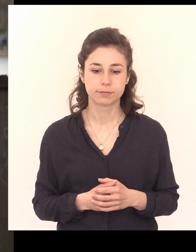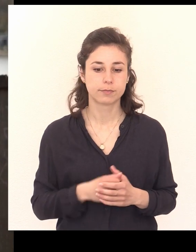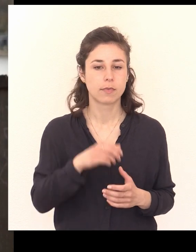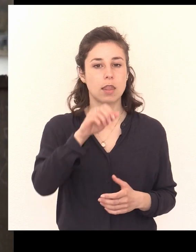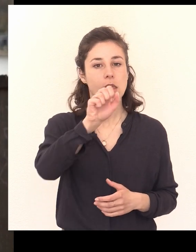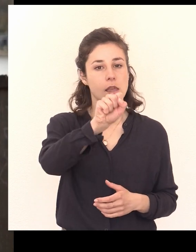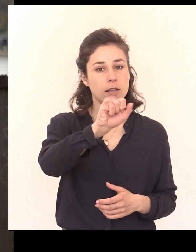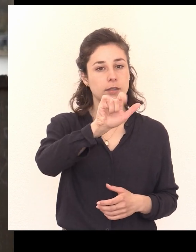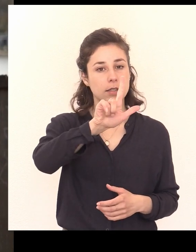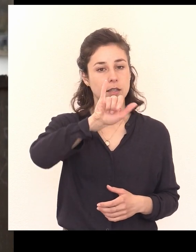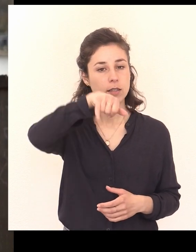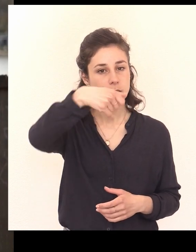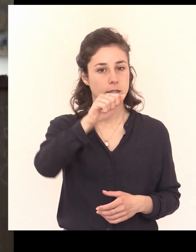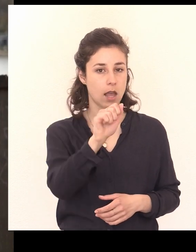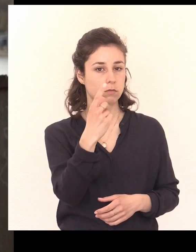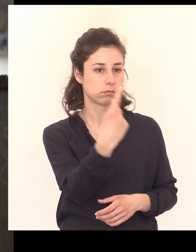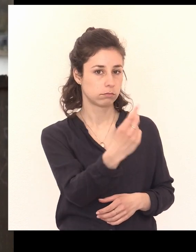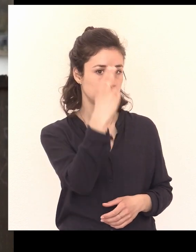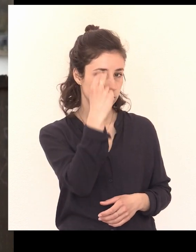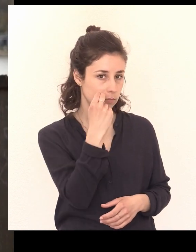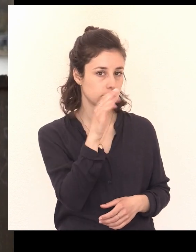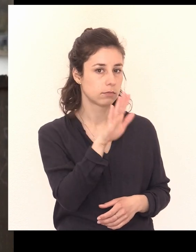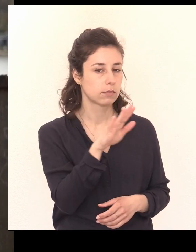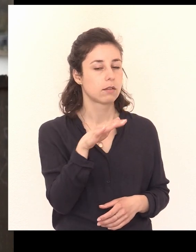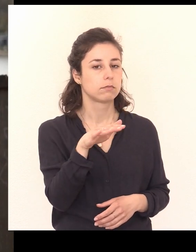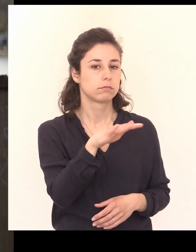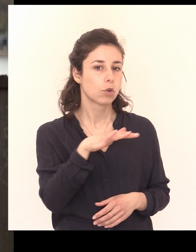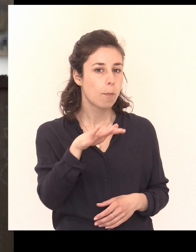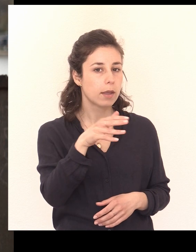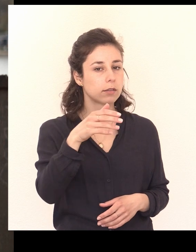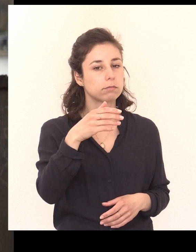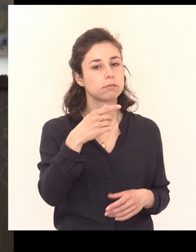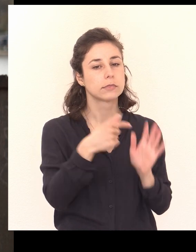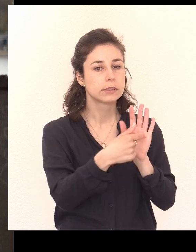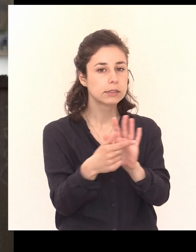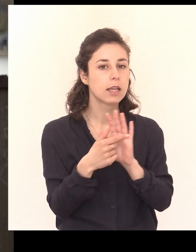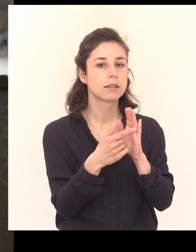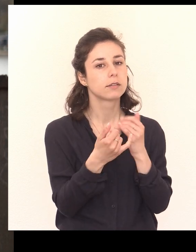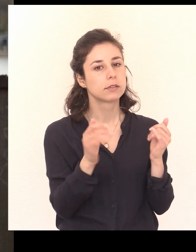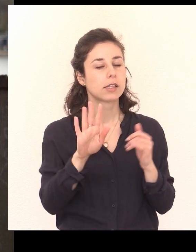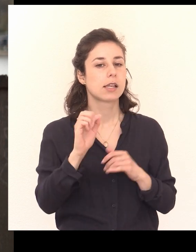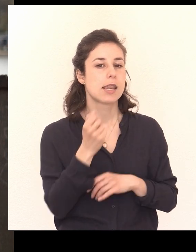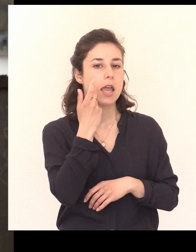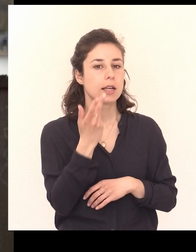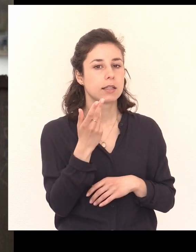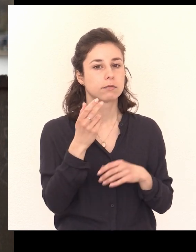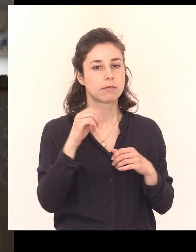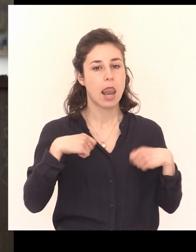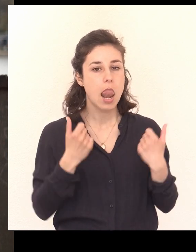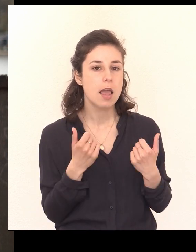Silja ist blind. Sie zeigt uns in ihrer Rubrik Blind in Berlin, wie sie ihr alltägliches Leben als blinder Mensch